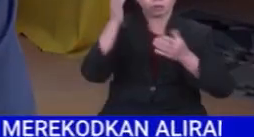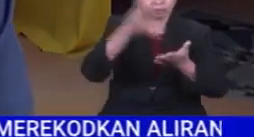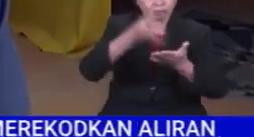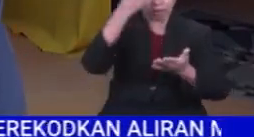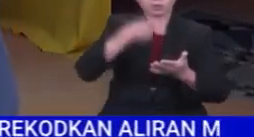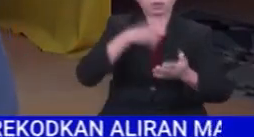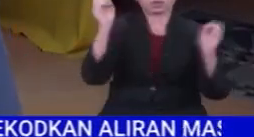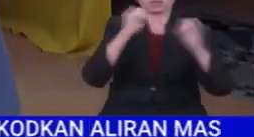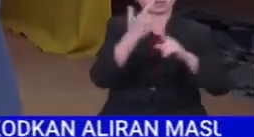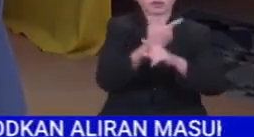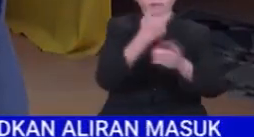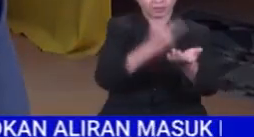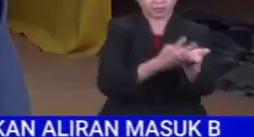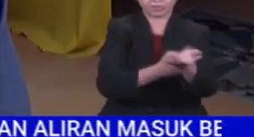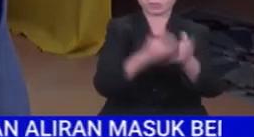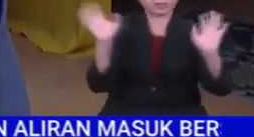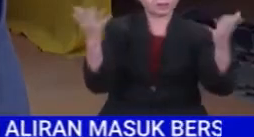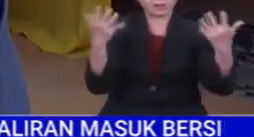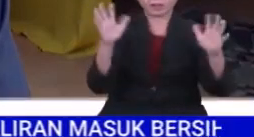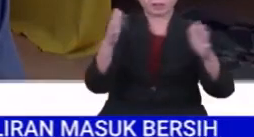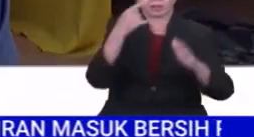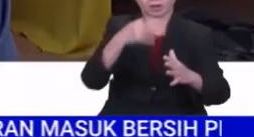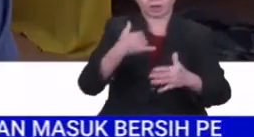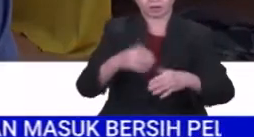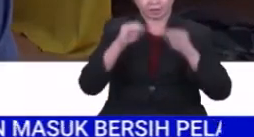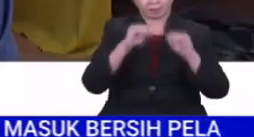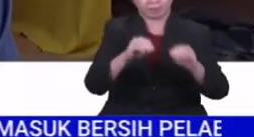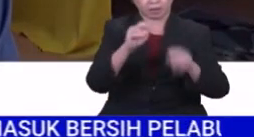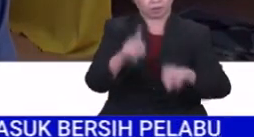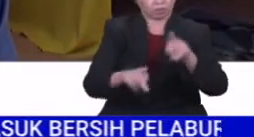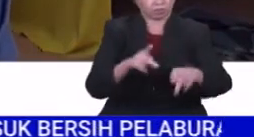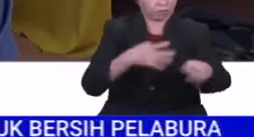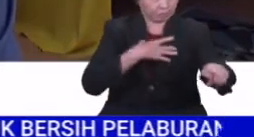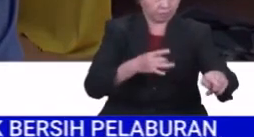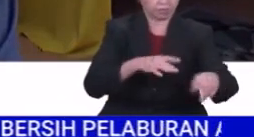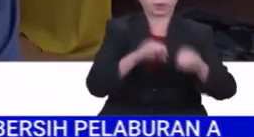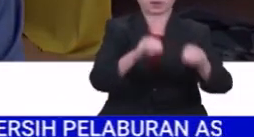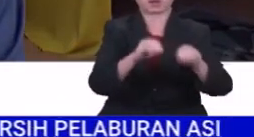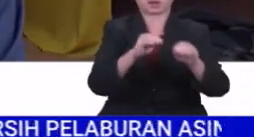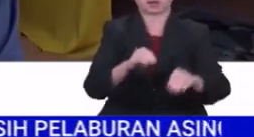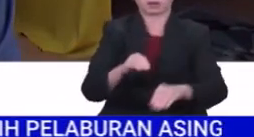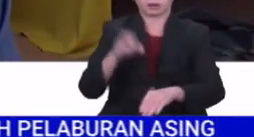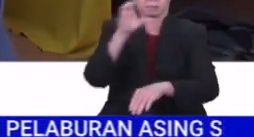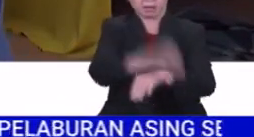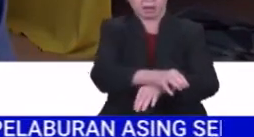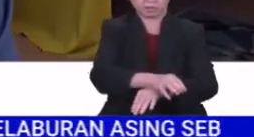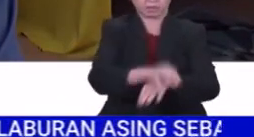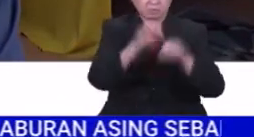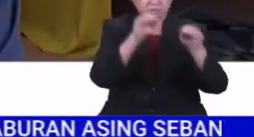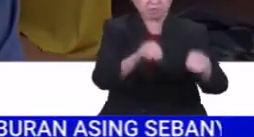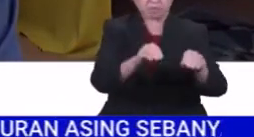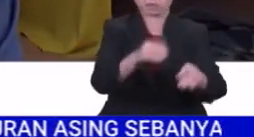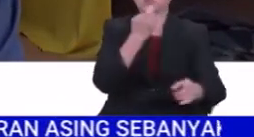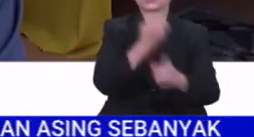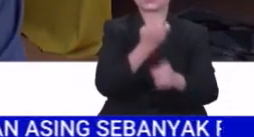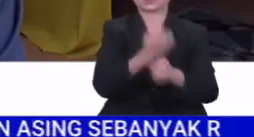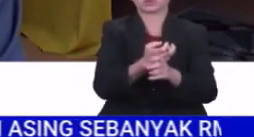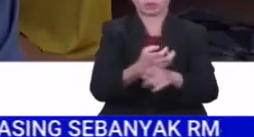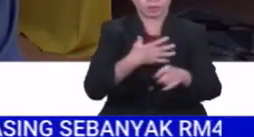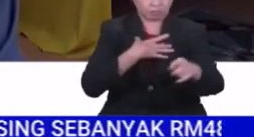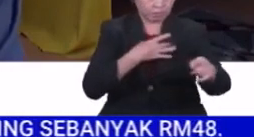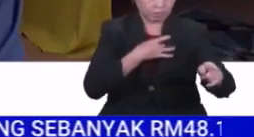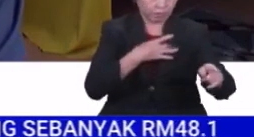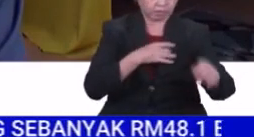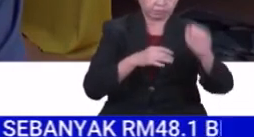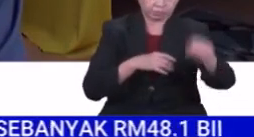belajar Bende ni kepada uang yang berminat mau kituna pasti pasti uang belajar nih susah setelah tapi kepada yang